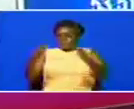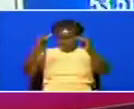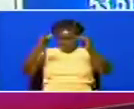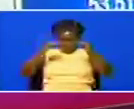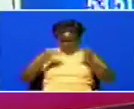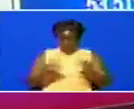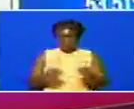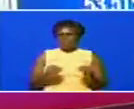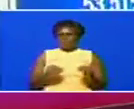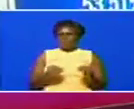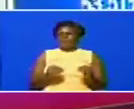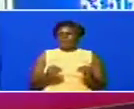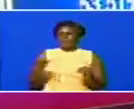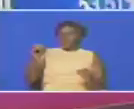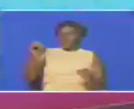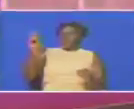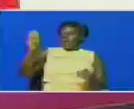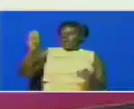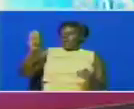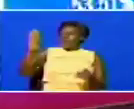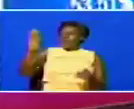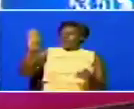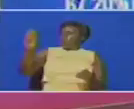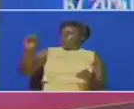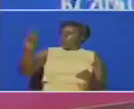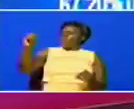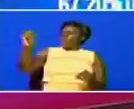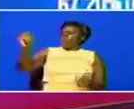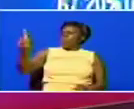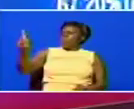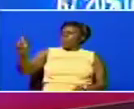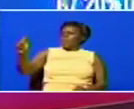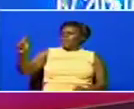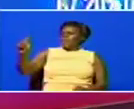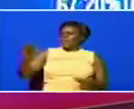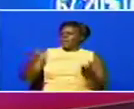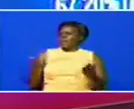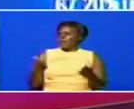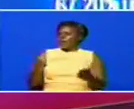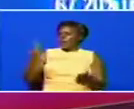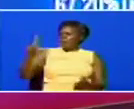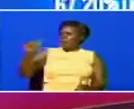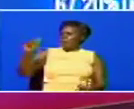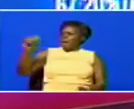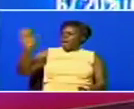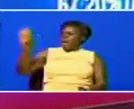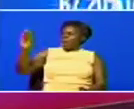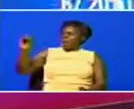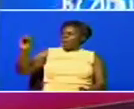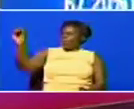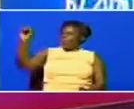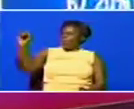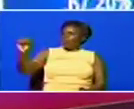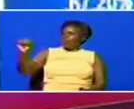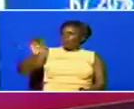katika kaunti ya Bomet, tuangazie kinyang'anyiro katika kaunti ya Bomet kiko vipi. Tunaona kuwa Joyce Laboso ambaye ni mmoja wa wale